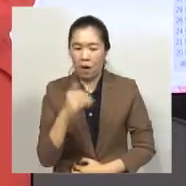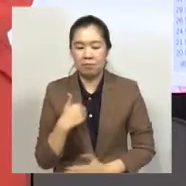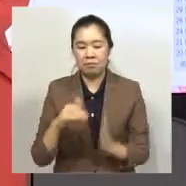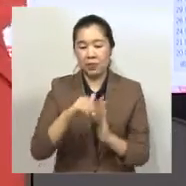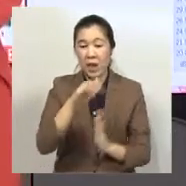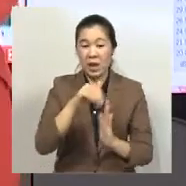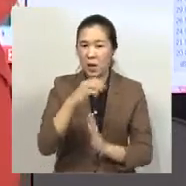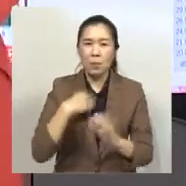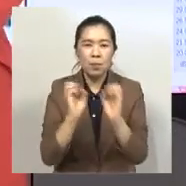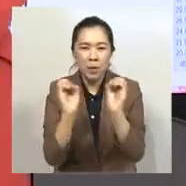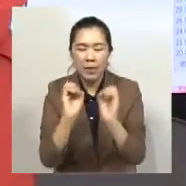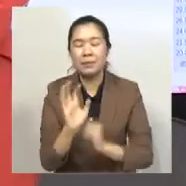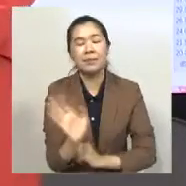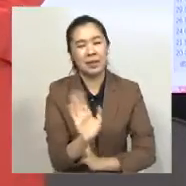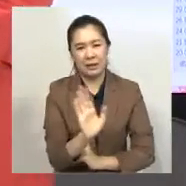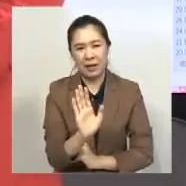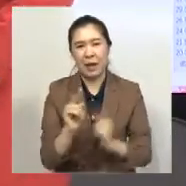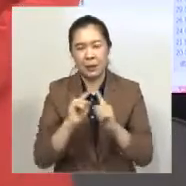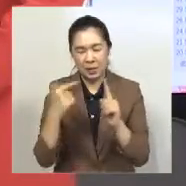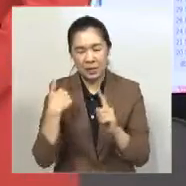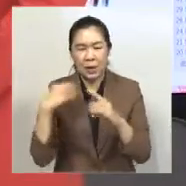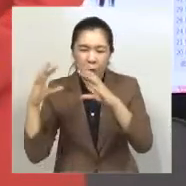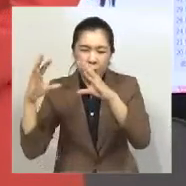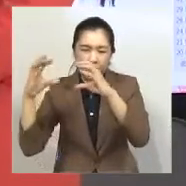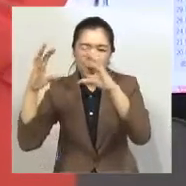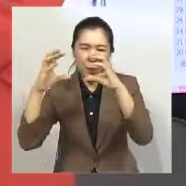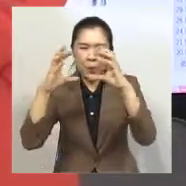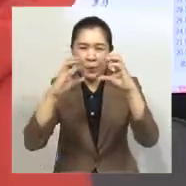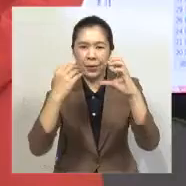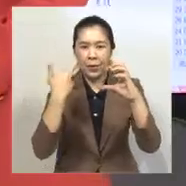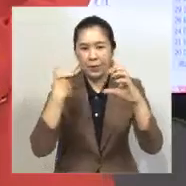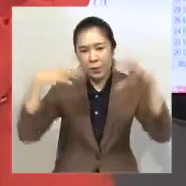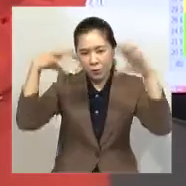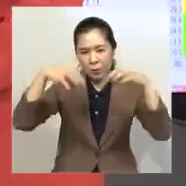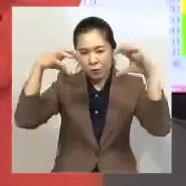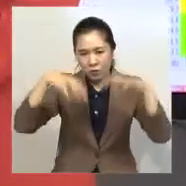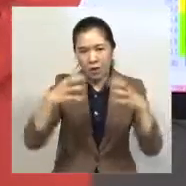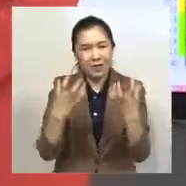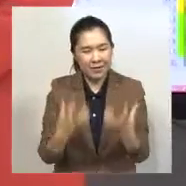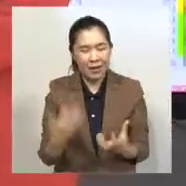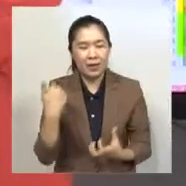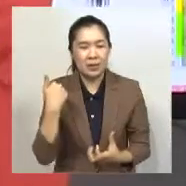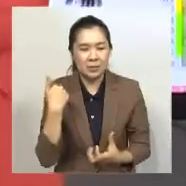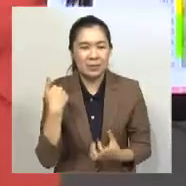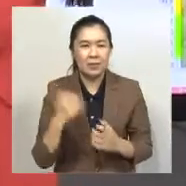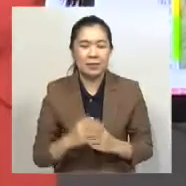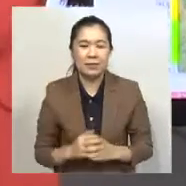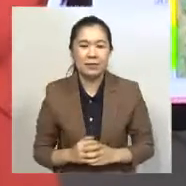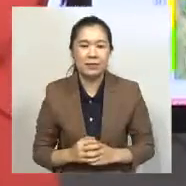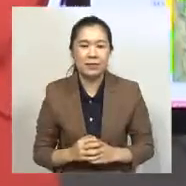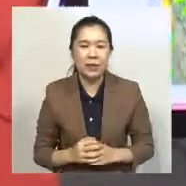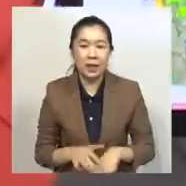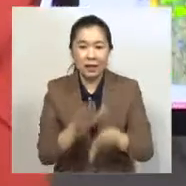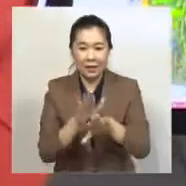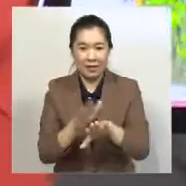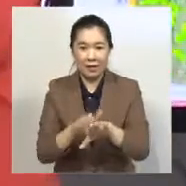ไรไม่ใช่นะมันจะมีลักษณะของกลุ่มแบนเมฆกลุ่มลักษณะของฝนตกหนักนี่เข้ามาอยู่ดังนั้นเรายังเตือน